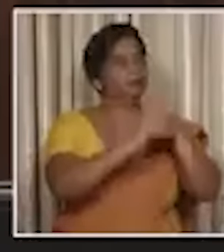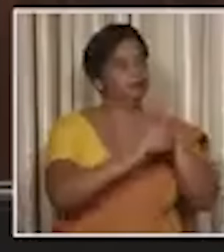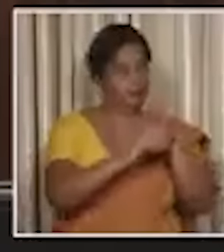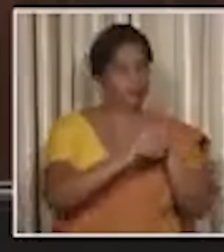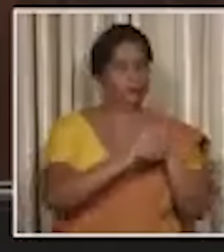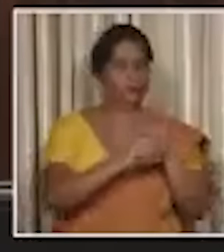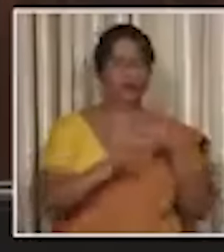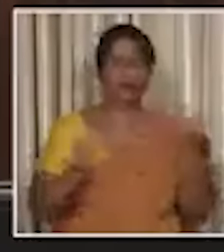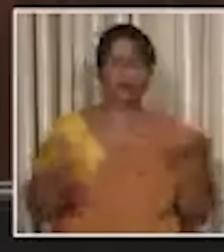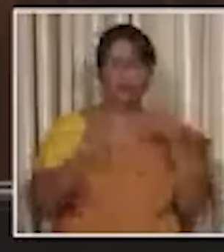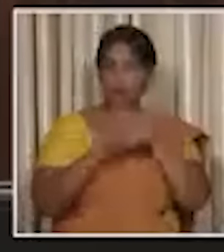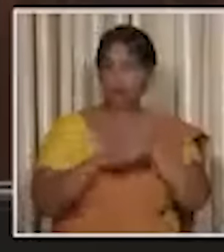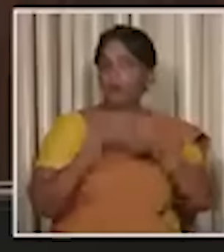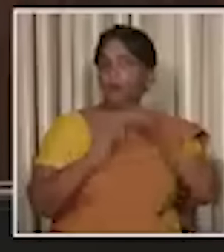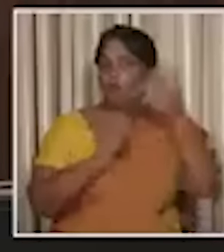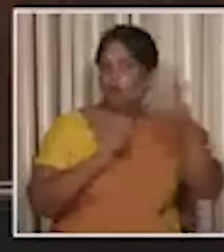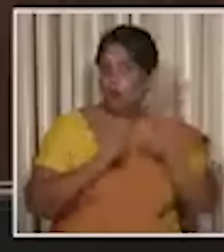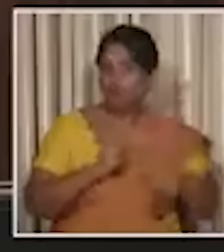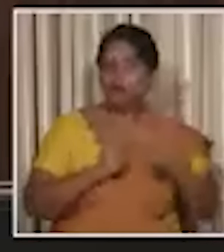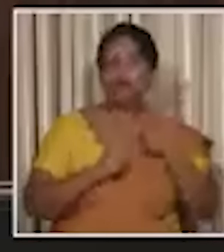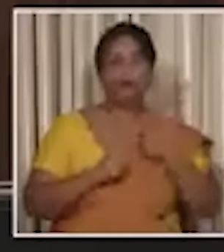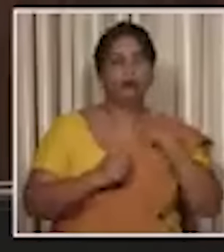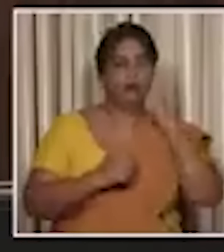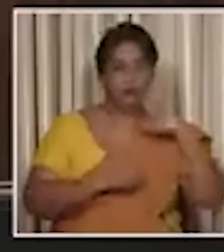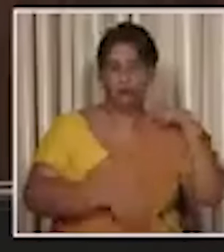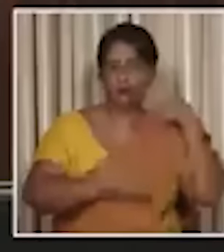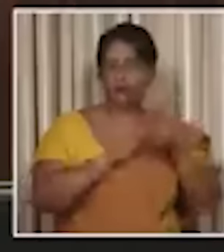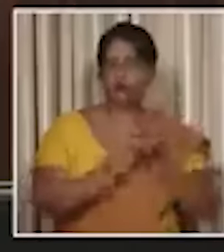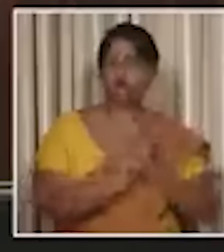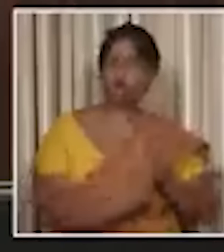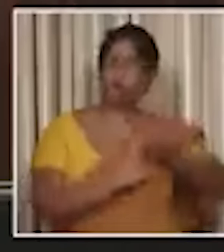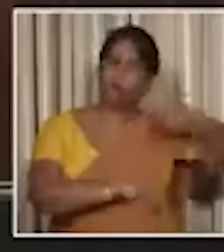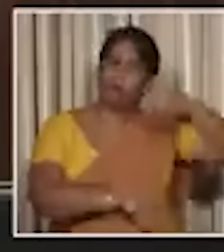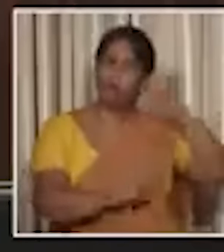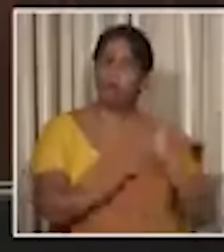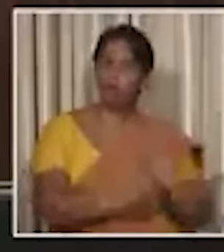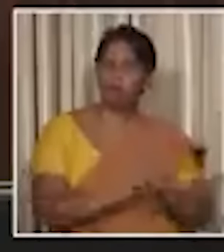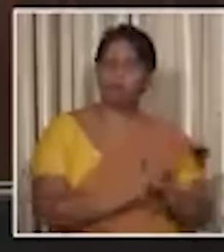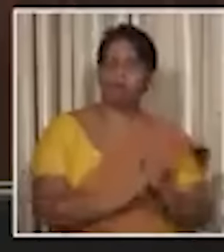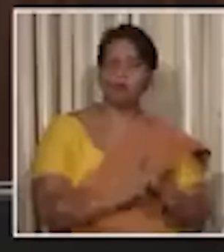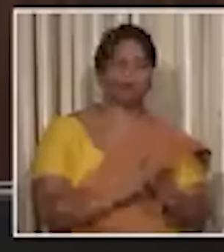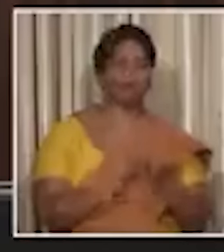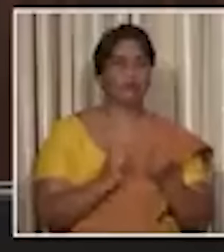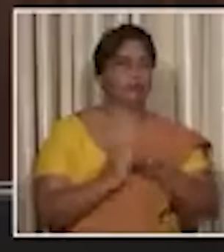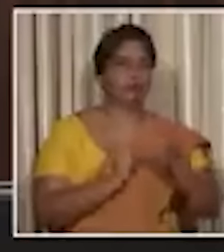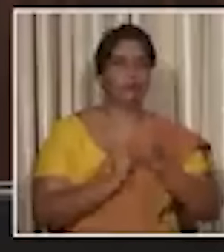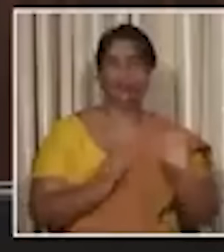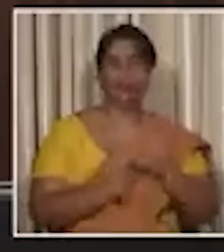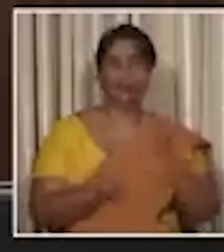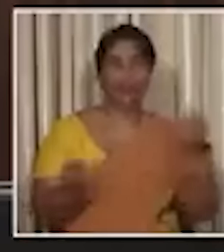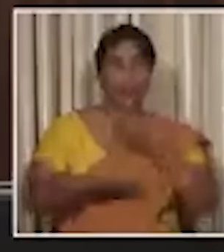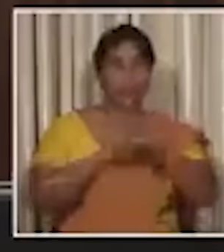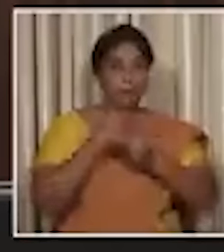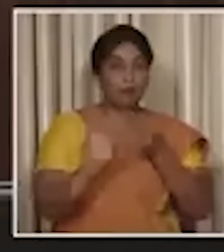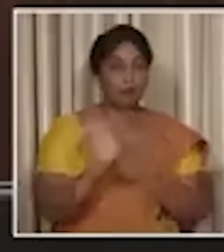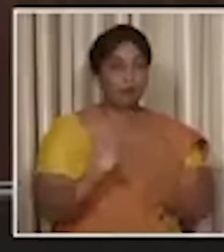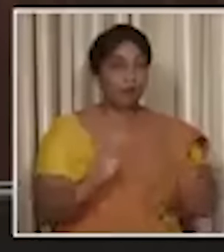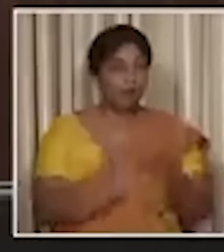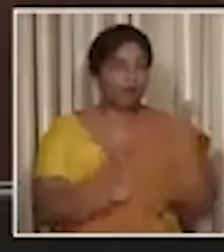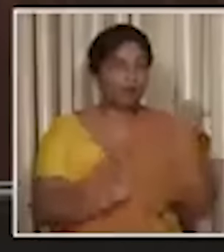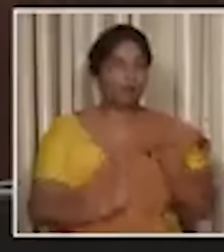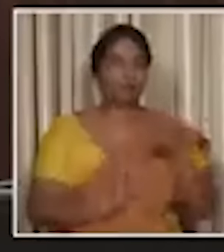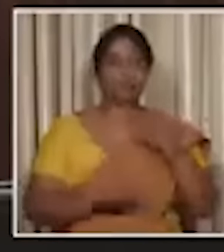ஆரம்பத்தின் போது நாங்கள் அந்த பாடசாலைக்கு செல்கின்ற பிள்ளைகளுக்காக பாடசாலை உபகரணங்கள் புத்தகங்கள் நூல்களை கொள்முதல் செய்வதற்கு கொடுப்பனை